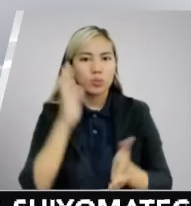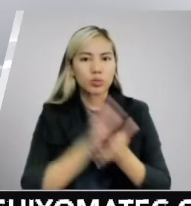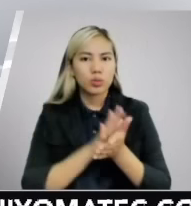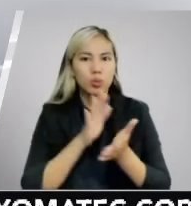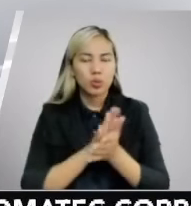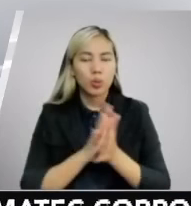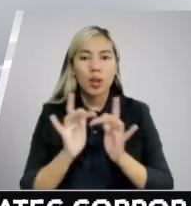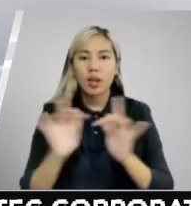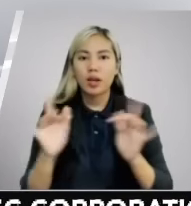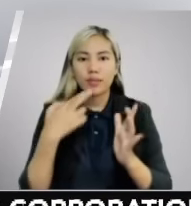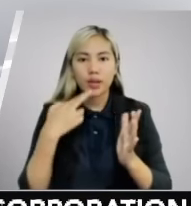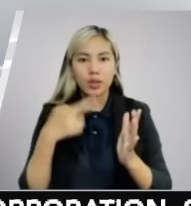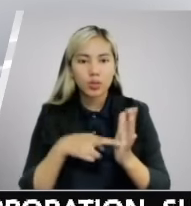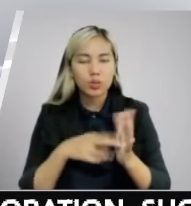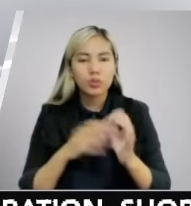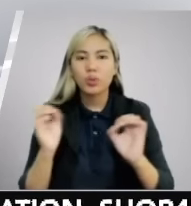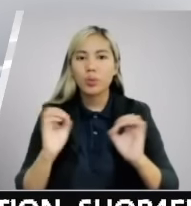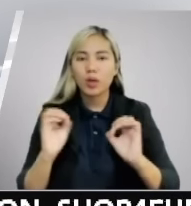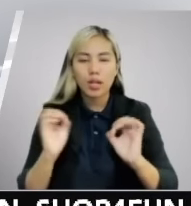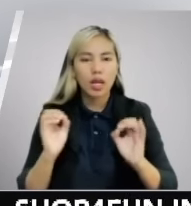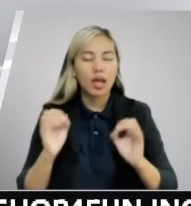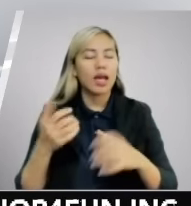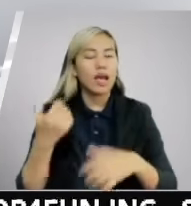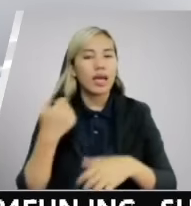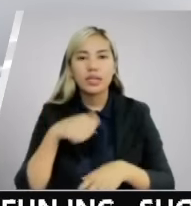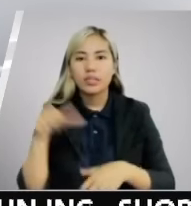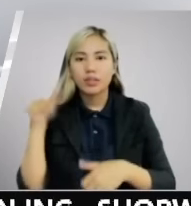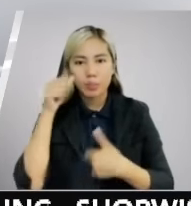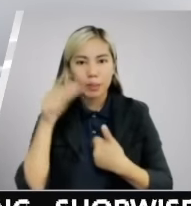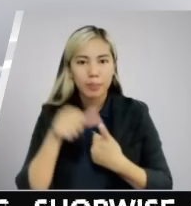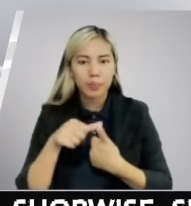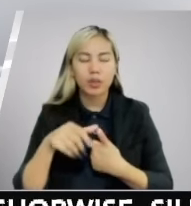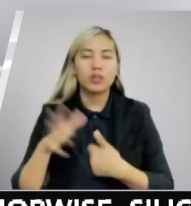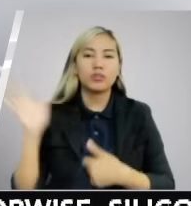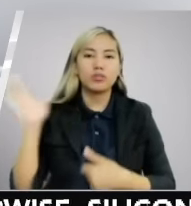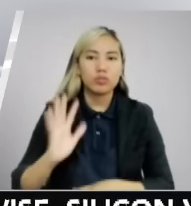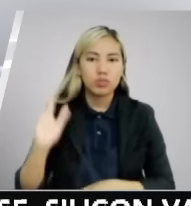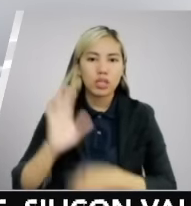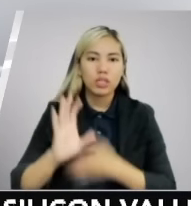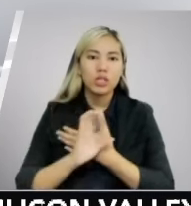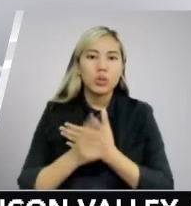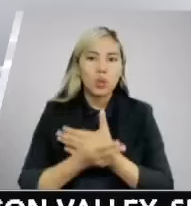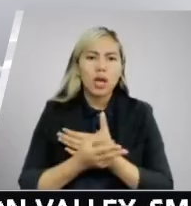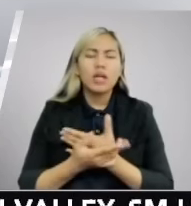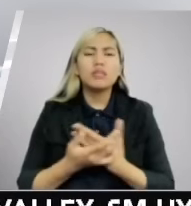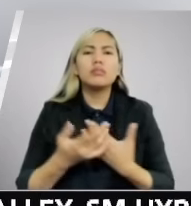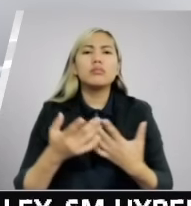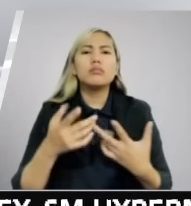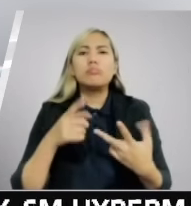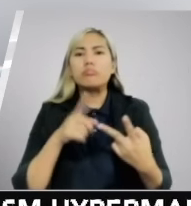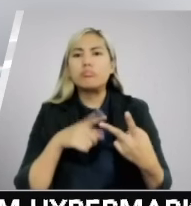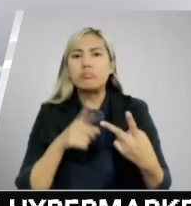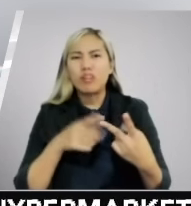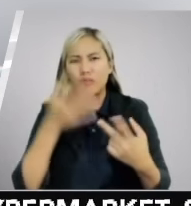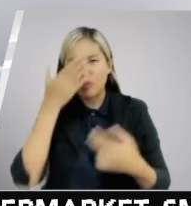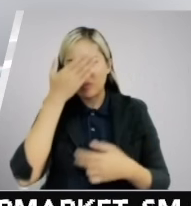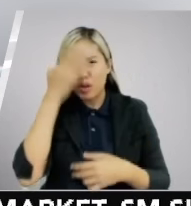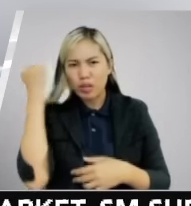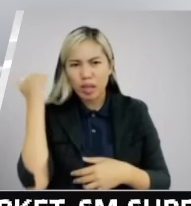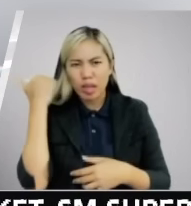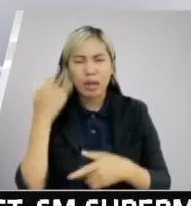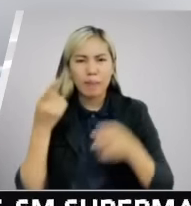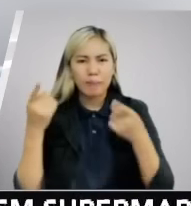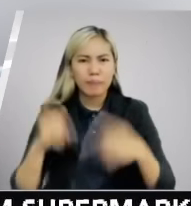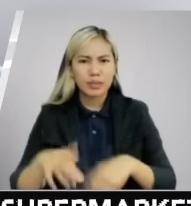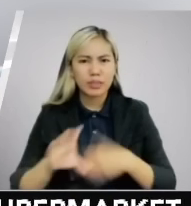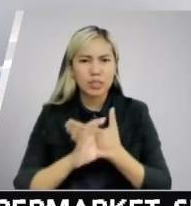walang records or anything ng kanyang childhood. Yung isa naman po, nakalimutan niya kung ano na nangyari sa childhood niya. Ultimo